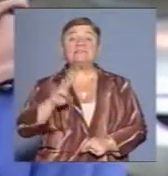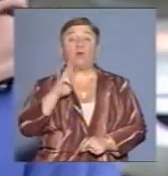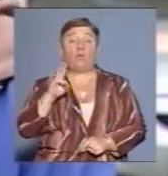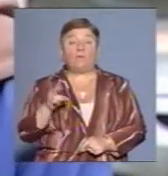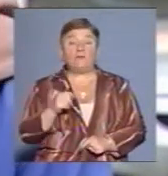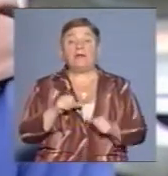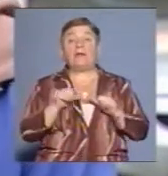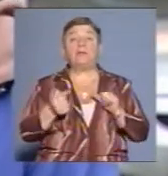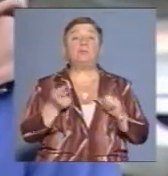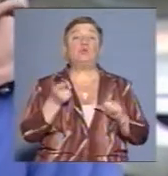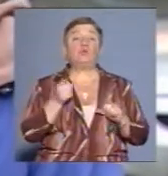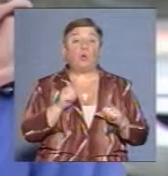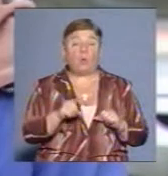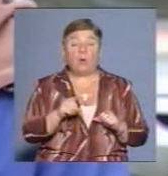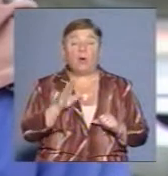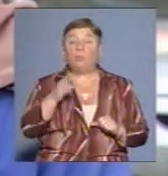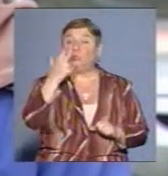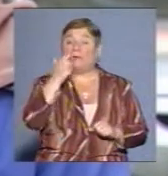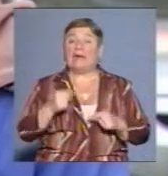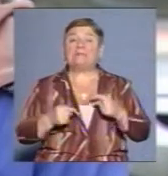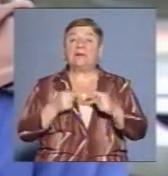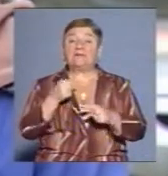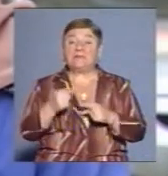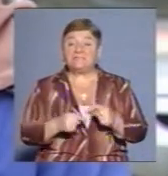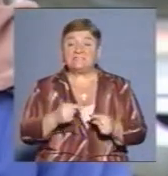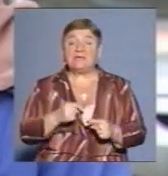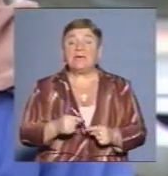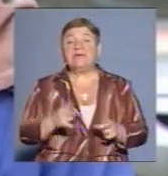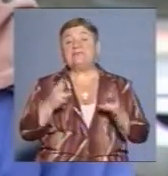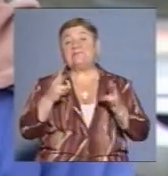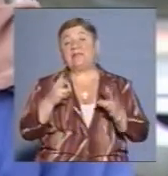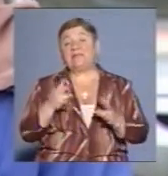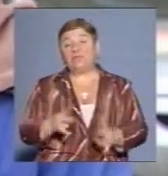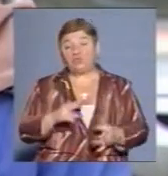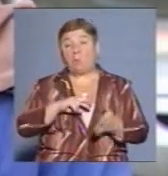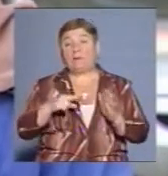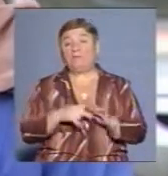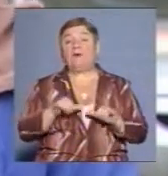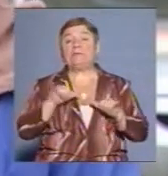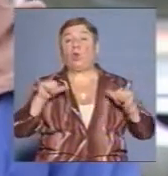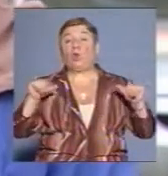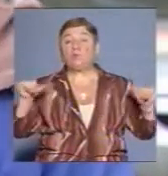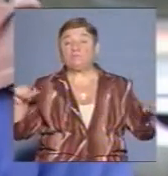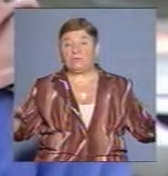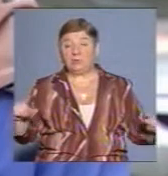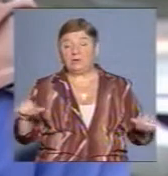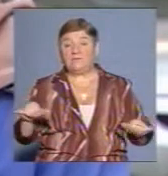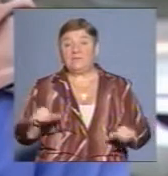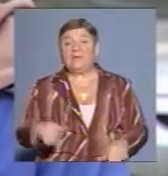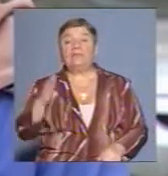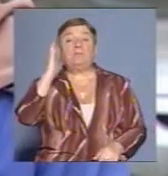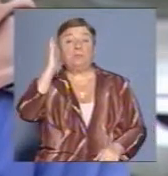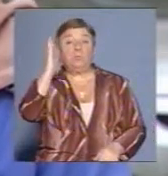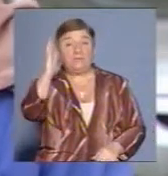того, не тільки бере традиції, а буде мислити стратегічно, планувати розвиток на близьке майбутнє,